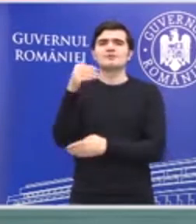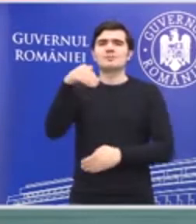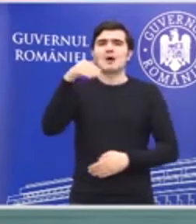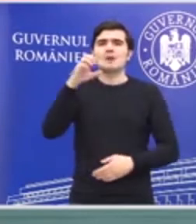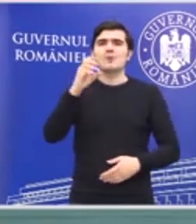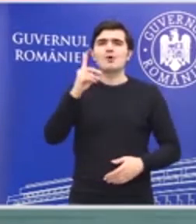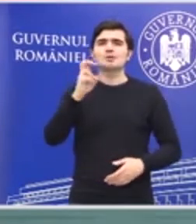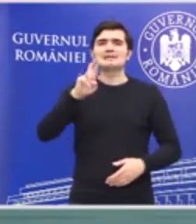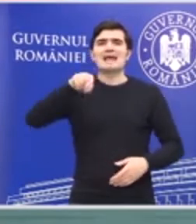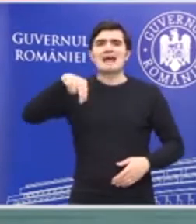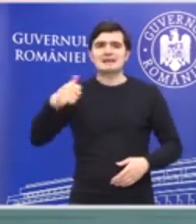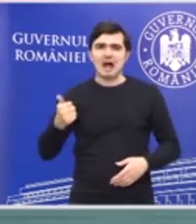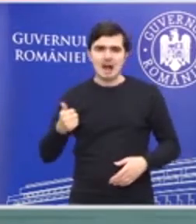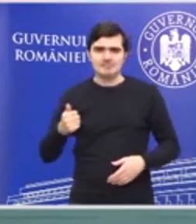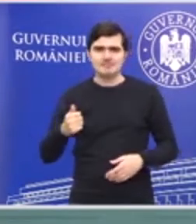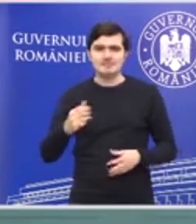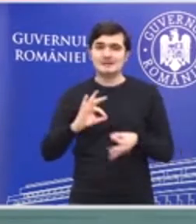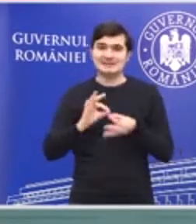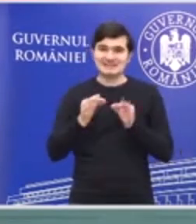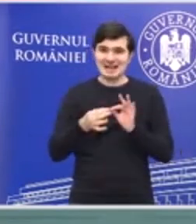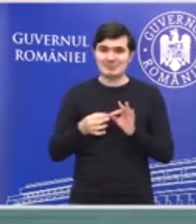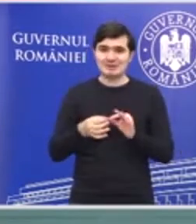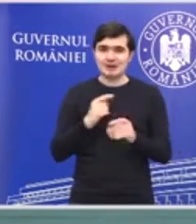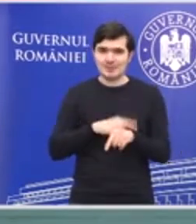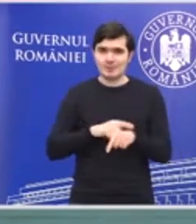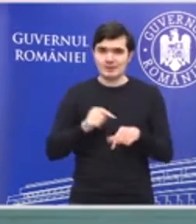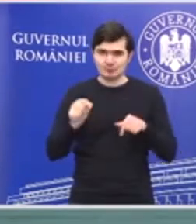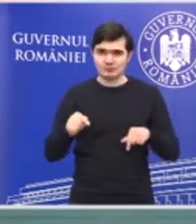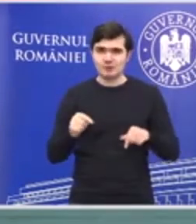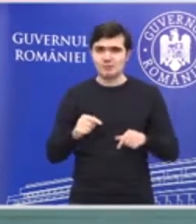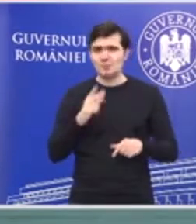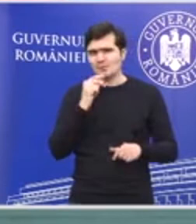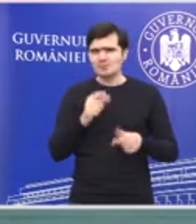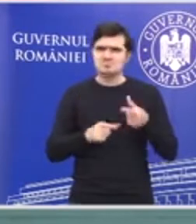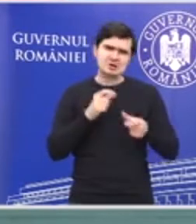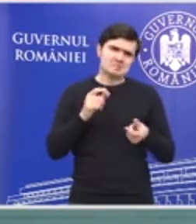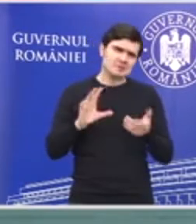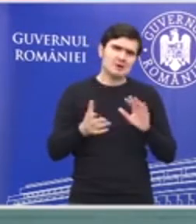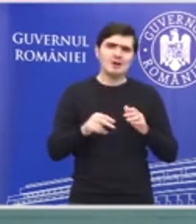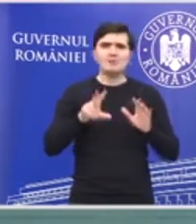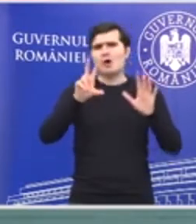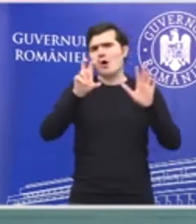Moderna, așa încât în momentul de față vorbim de aproximativ